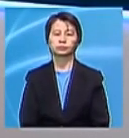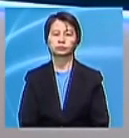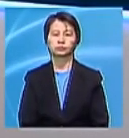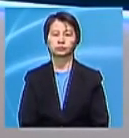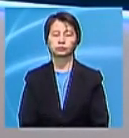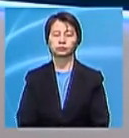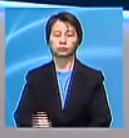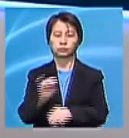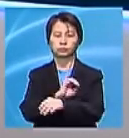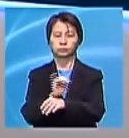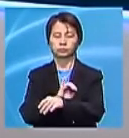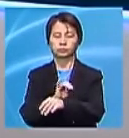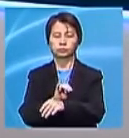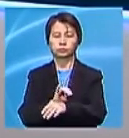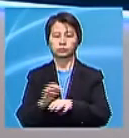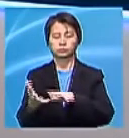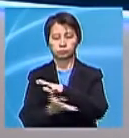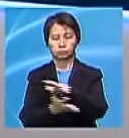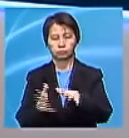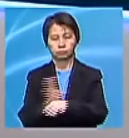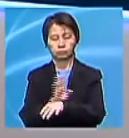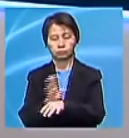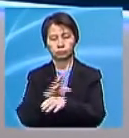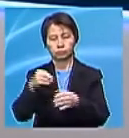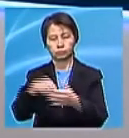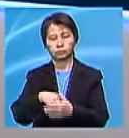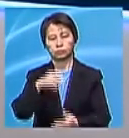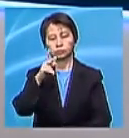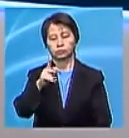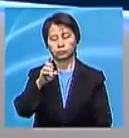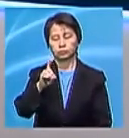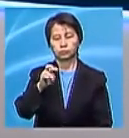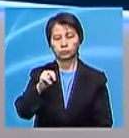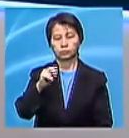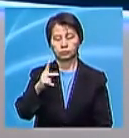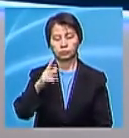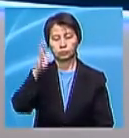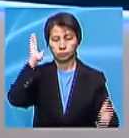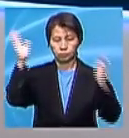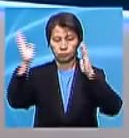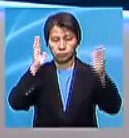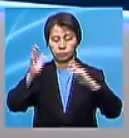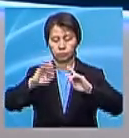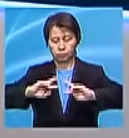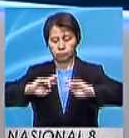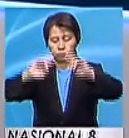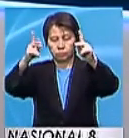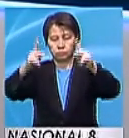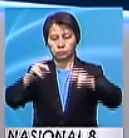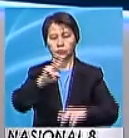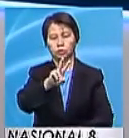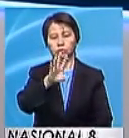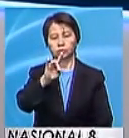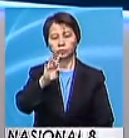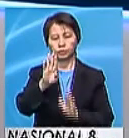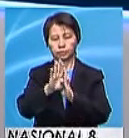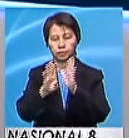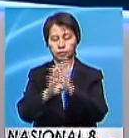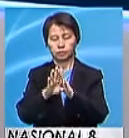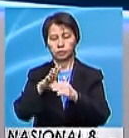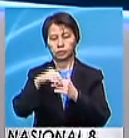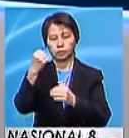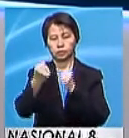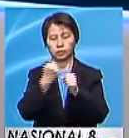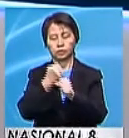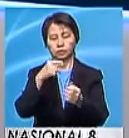Sumbangan industri franchise tempatan kepada keluaran dalam negara kasar KDNK Malaysia dijangka meningkat kepada RM28 bilion tahun